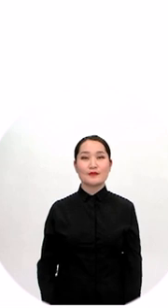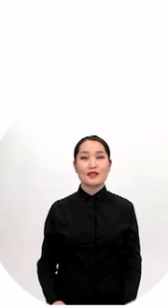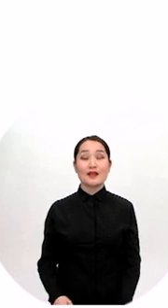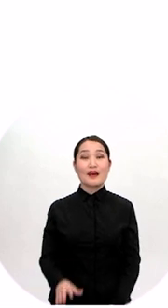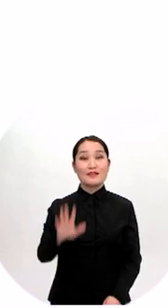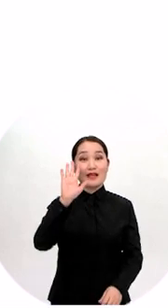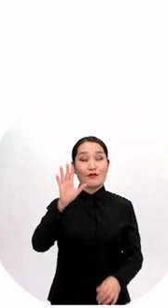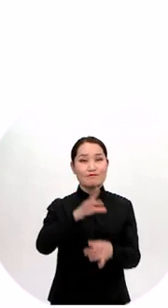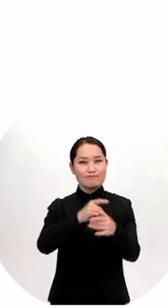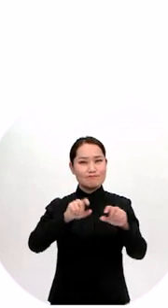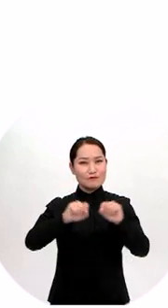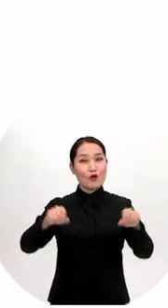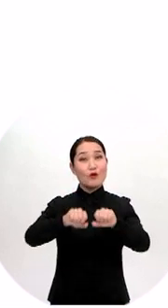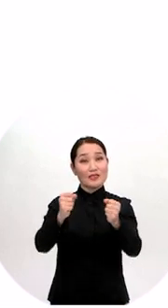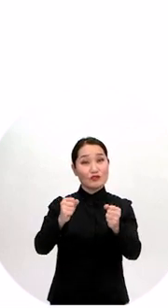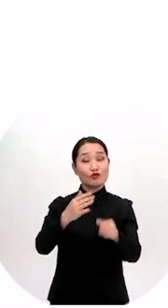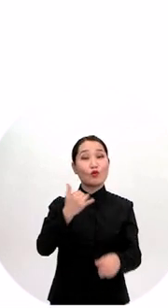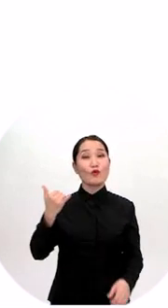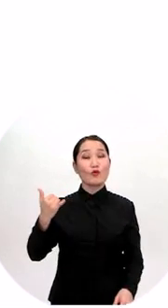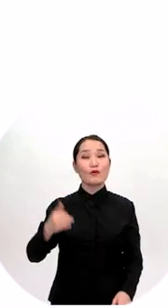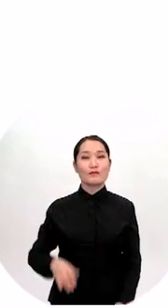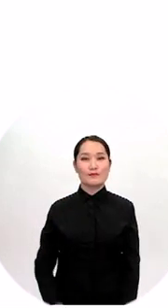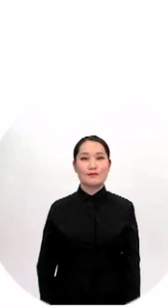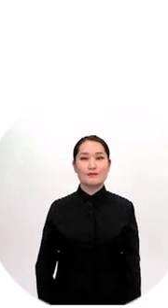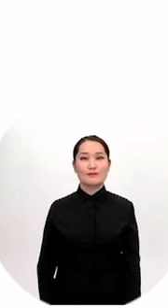Нийлүүлээд өгсөн сумыг хуулж чадсан уу?